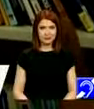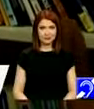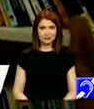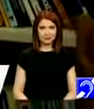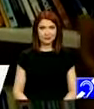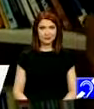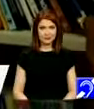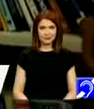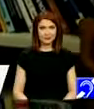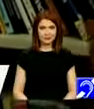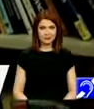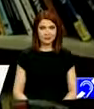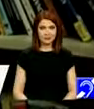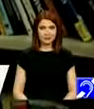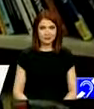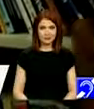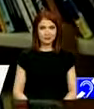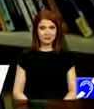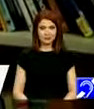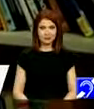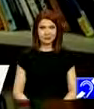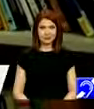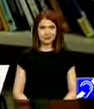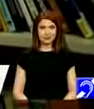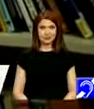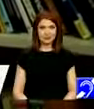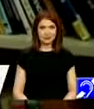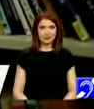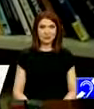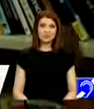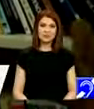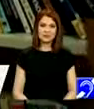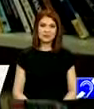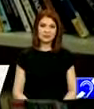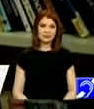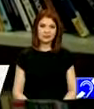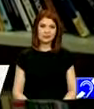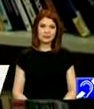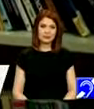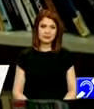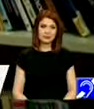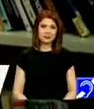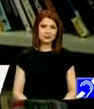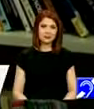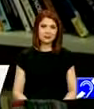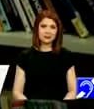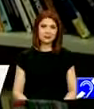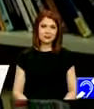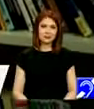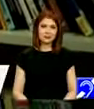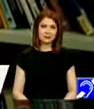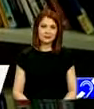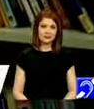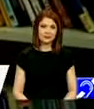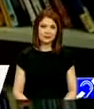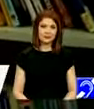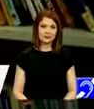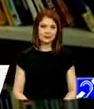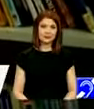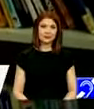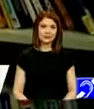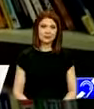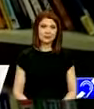I want to learn Romanian language because I must respect all people and